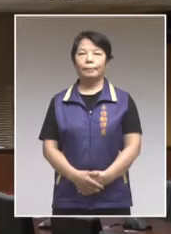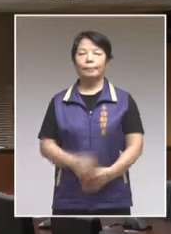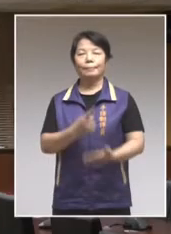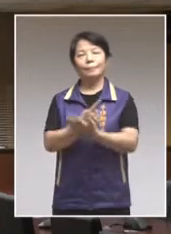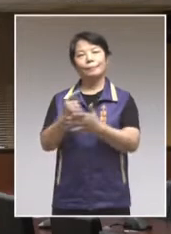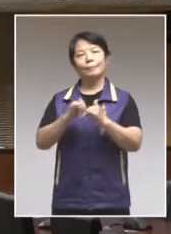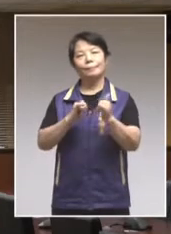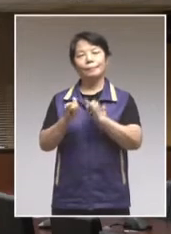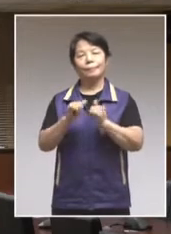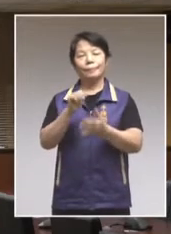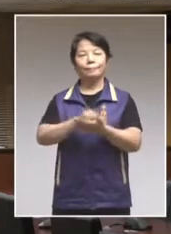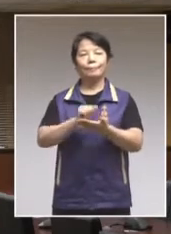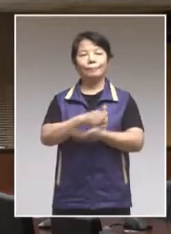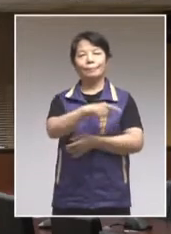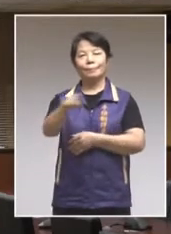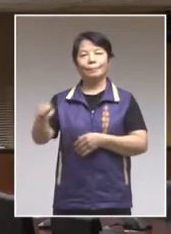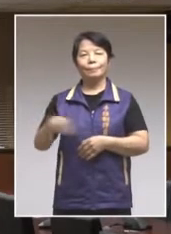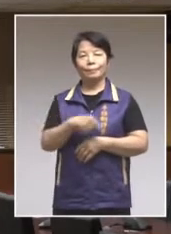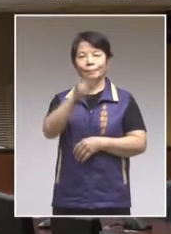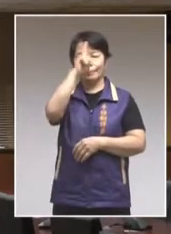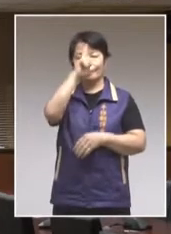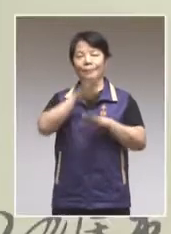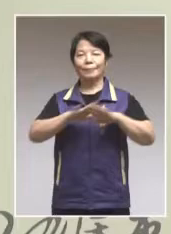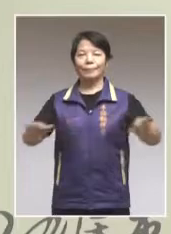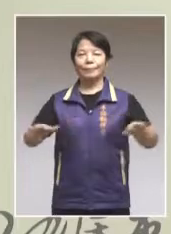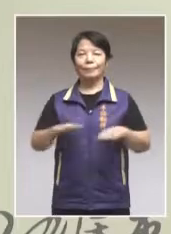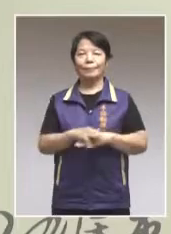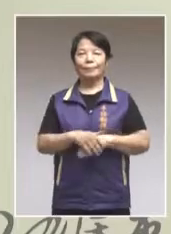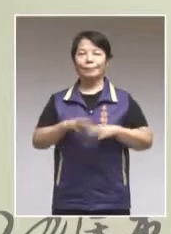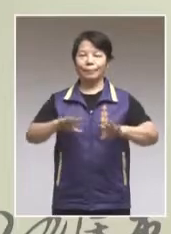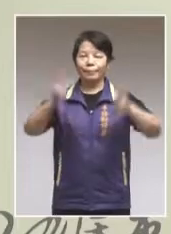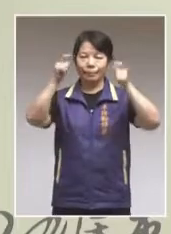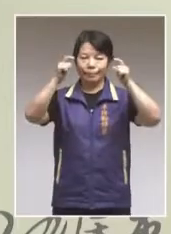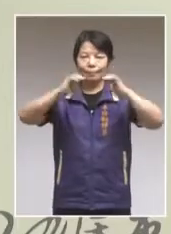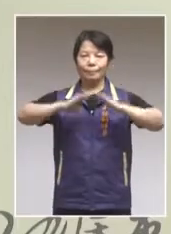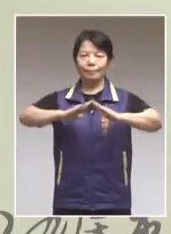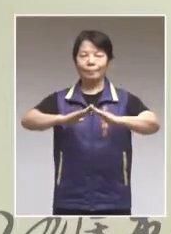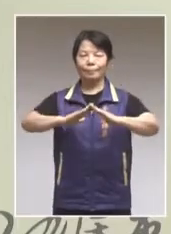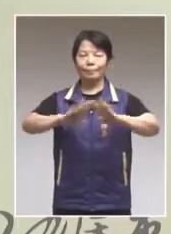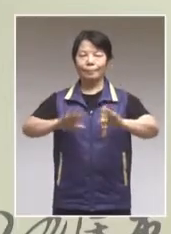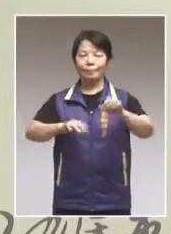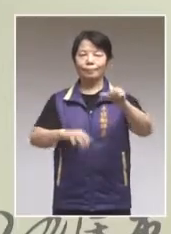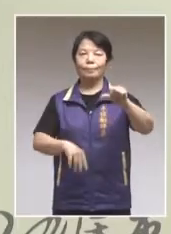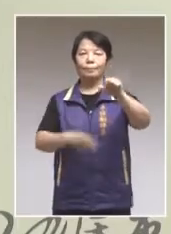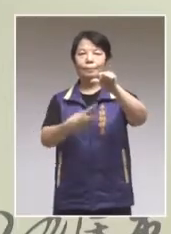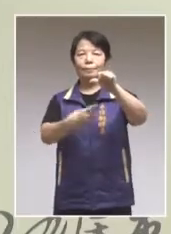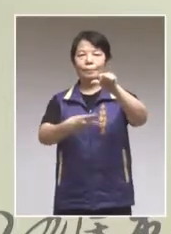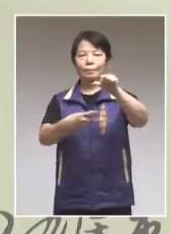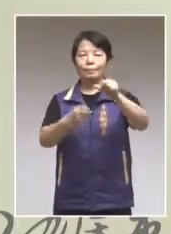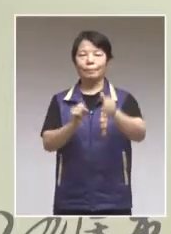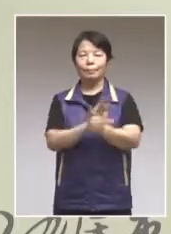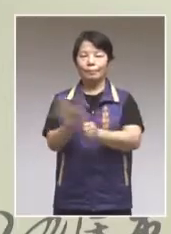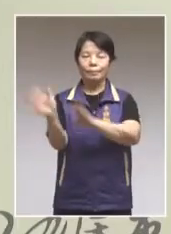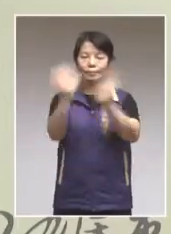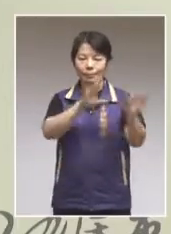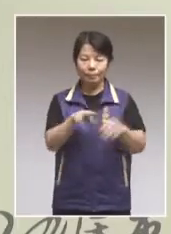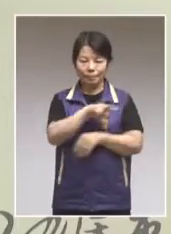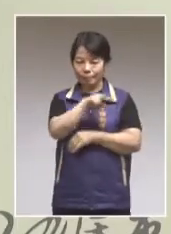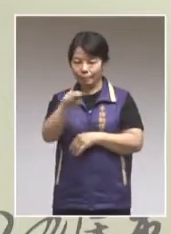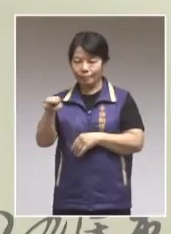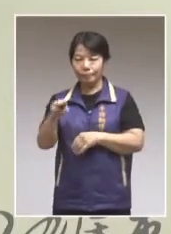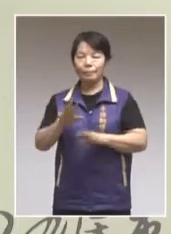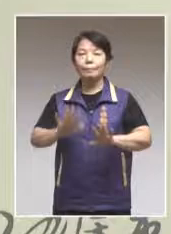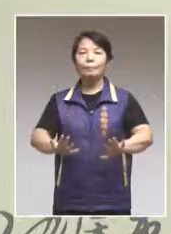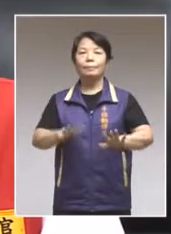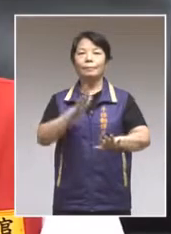好，各位市民朋友，各位媒体朋友，大家午安。高雄市今天5月2号的疫情观察，那